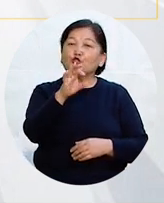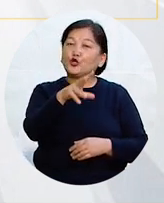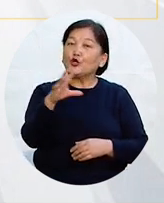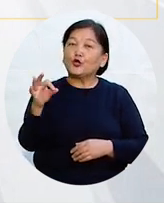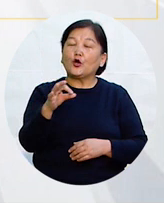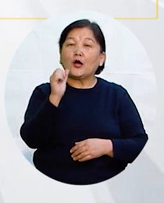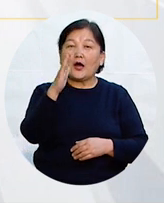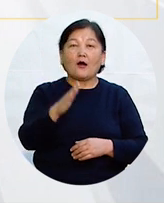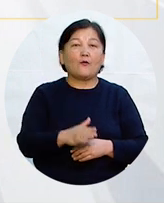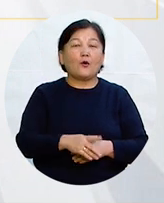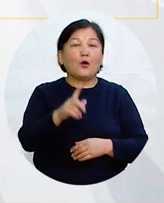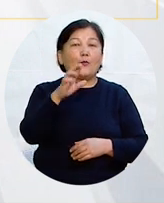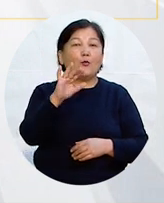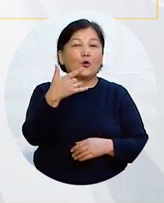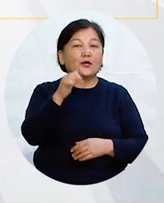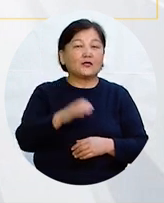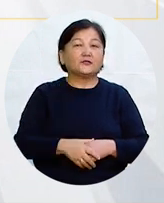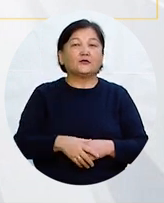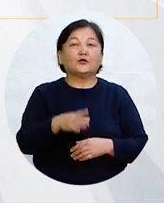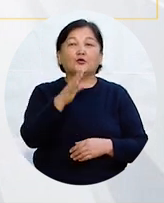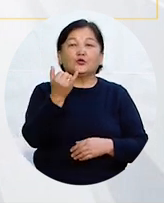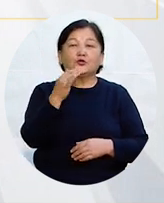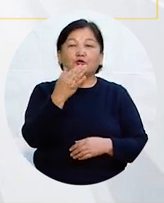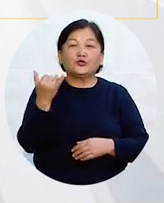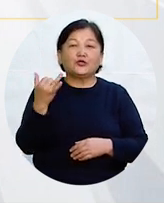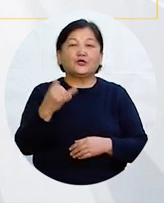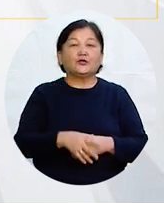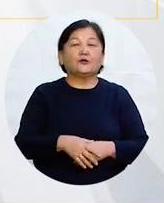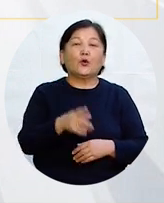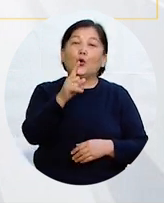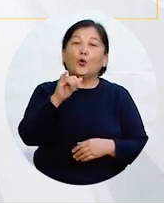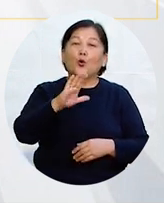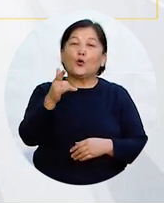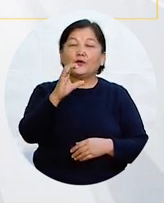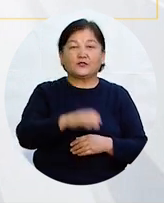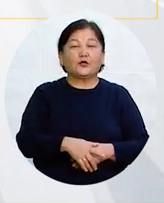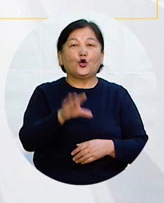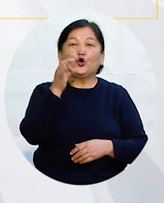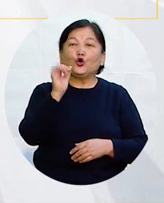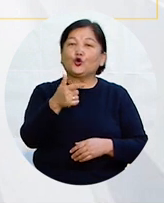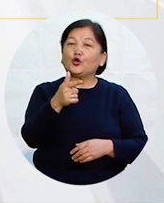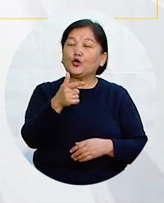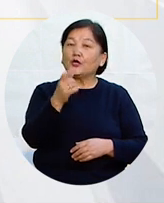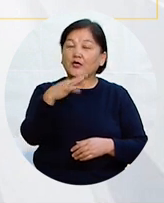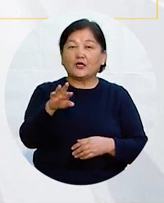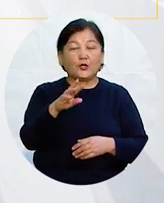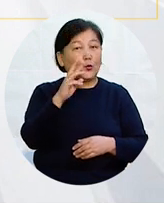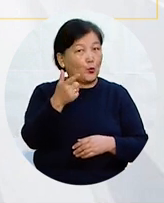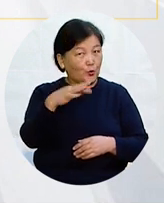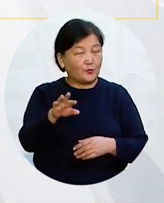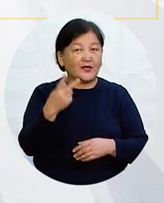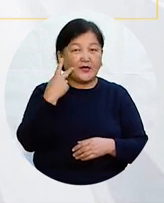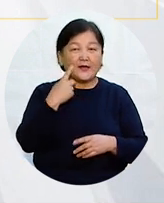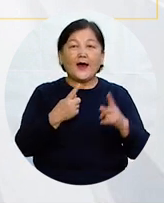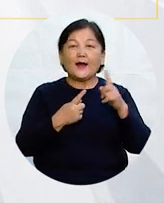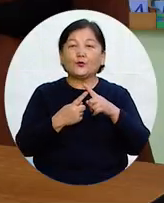ав, хурдас, шуур, шийд, хувис, үг гэсэн үгс маань хатуу дэвсгэрээр төгссөн